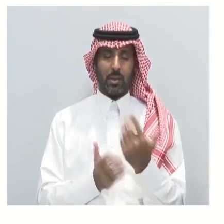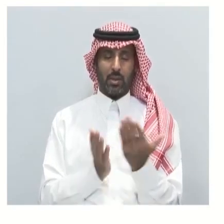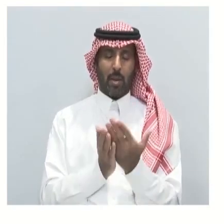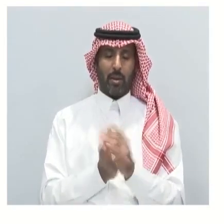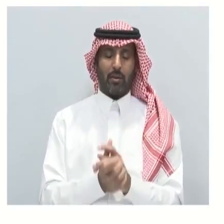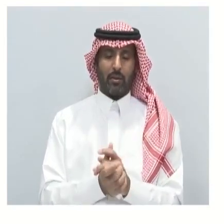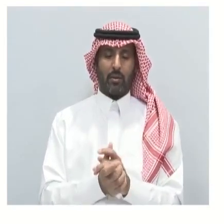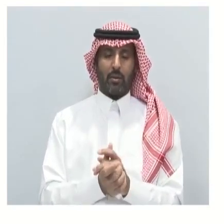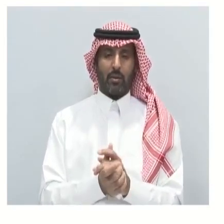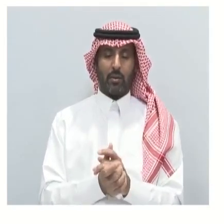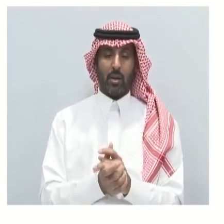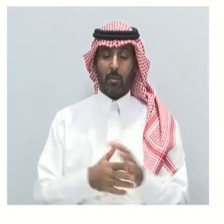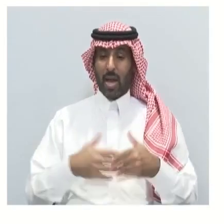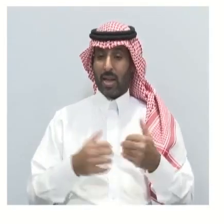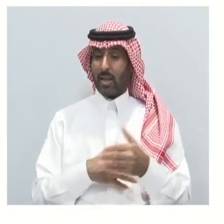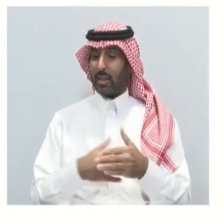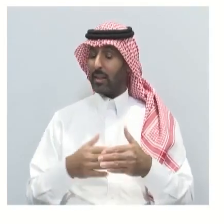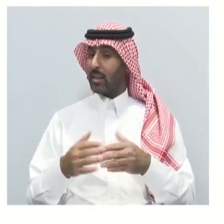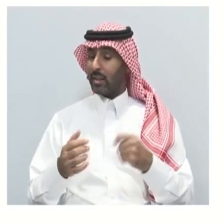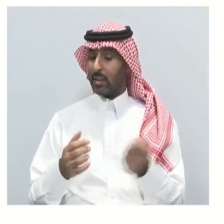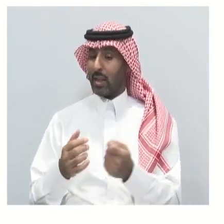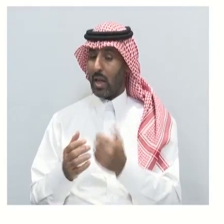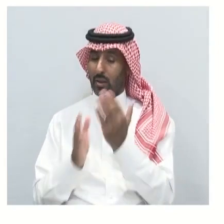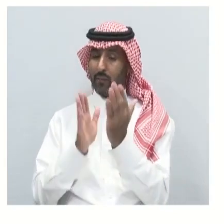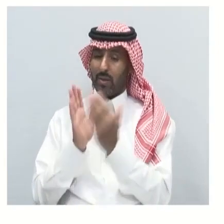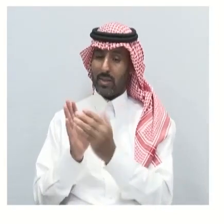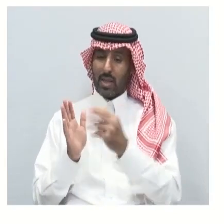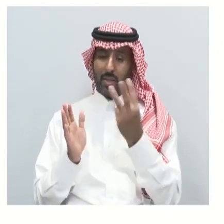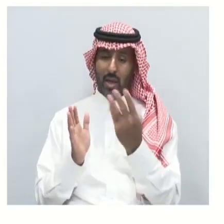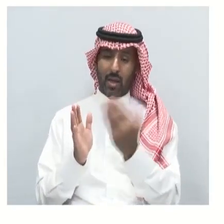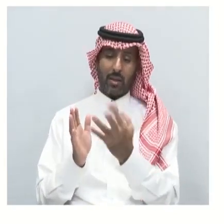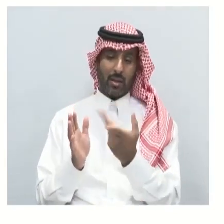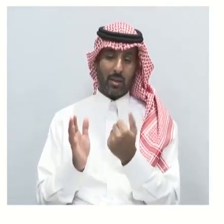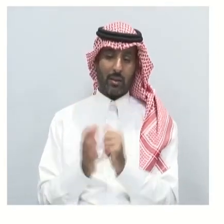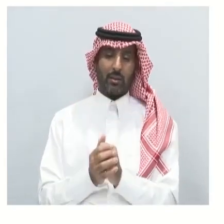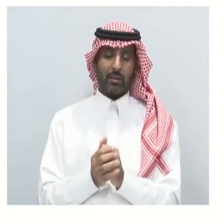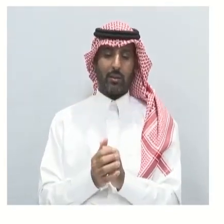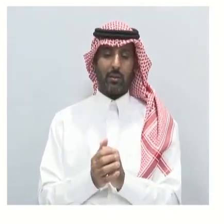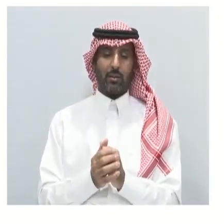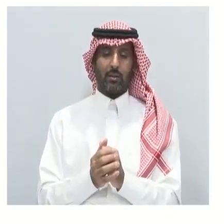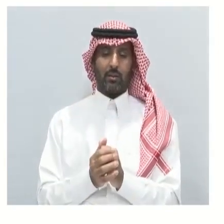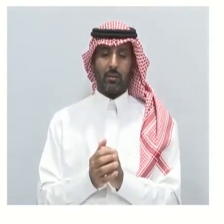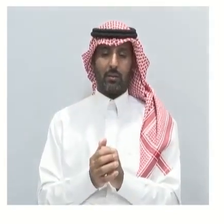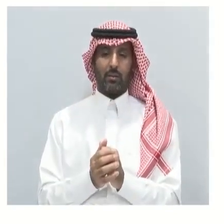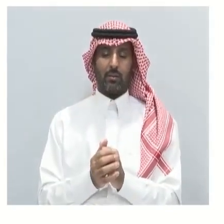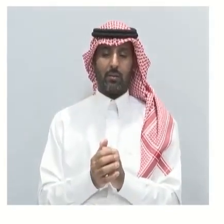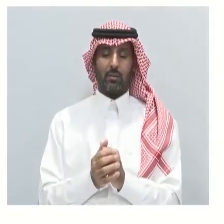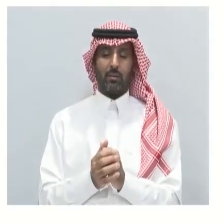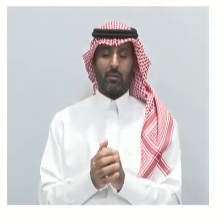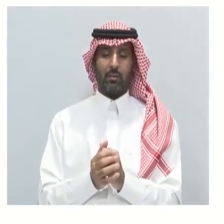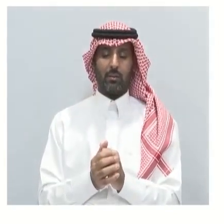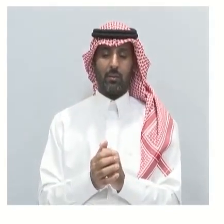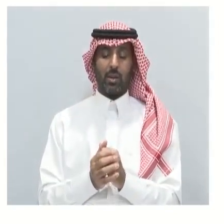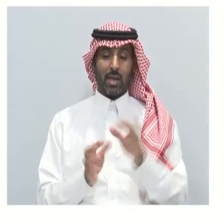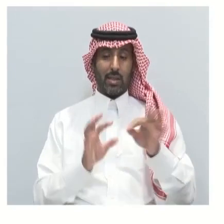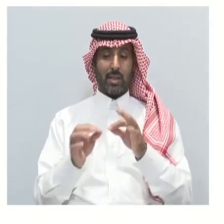الدرس السابع مهاره اعداد الفصل الثالث من البحث العلمي تحديد اجراءات البحث ذكرنا ان لدينا